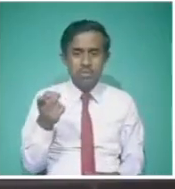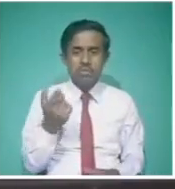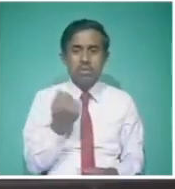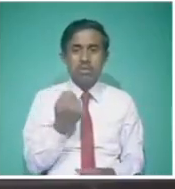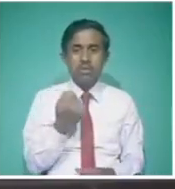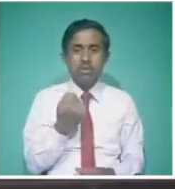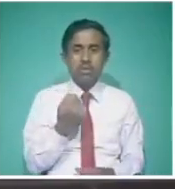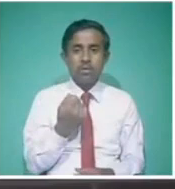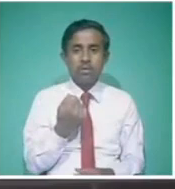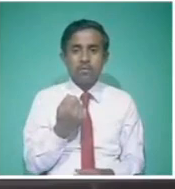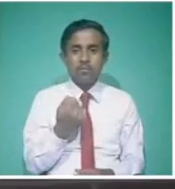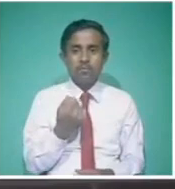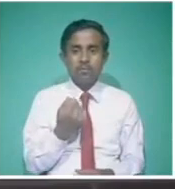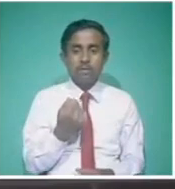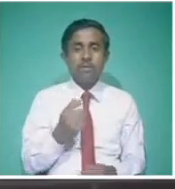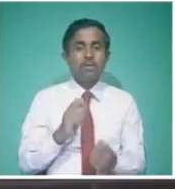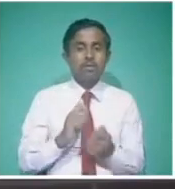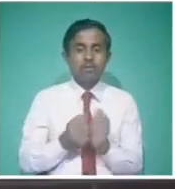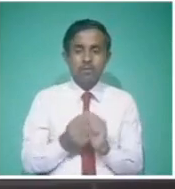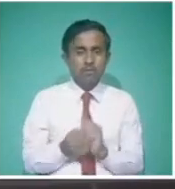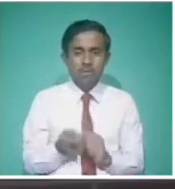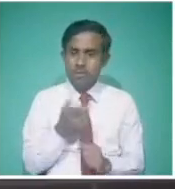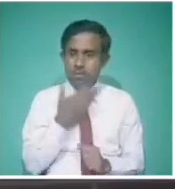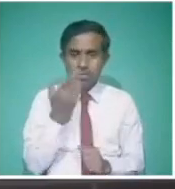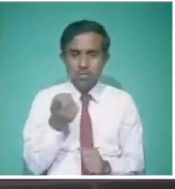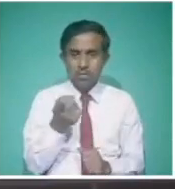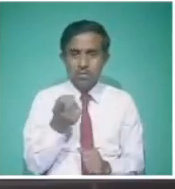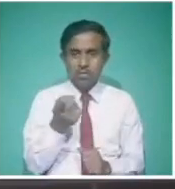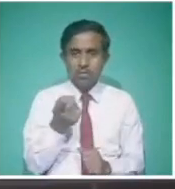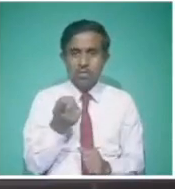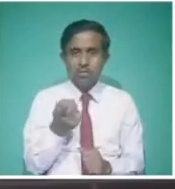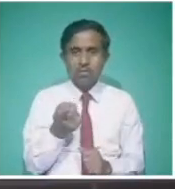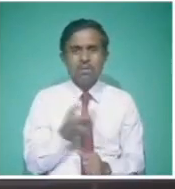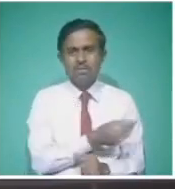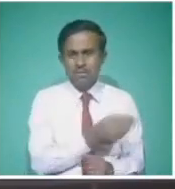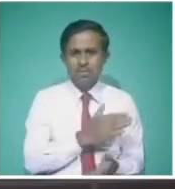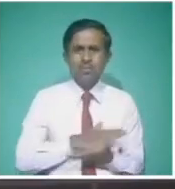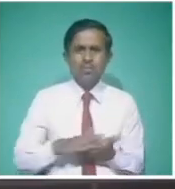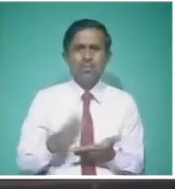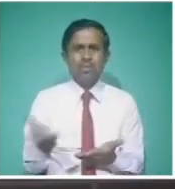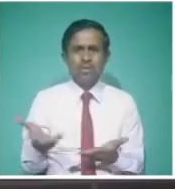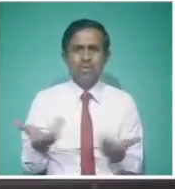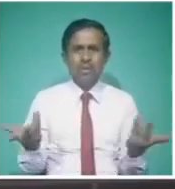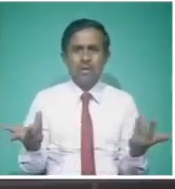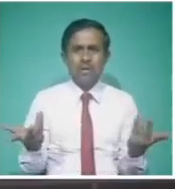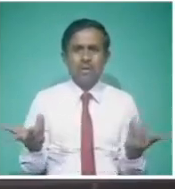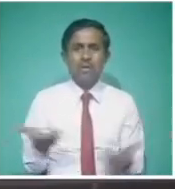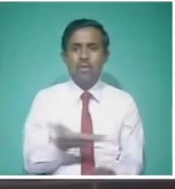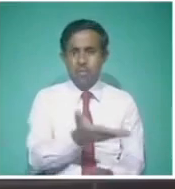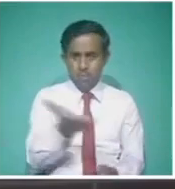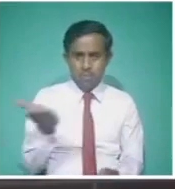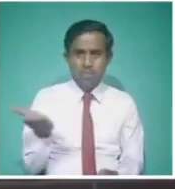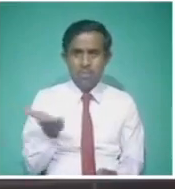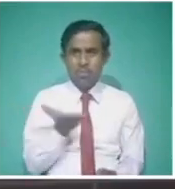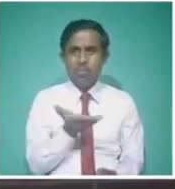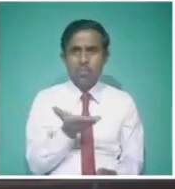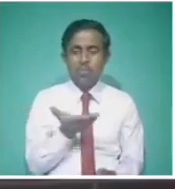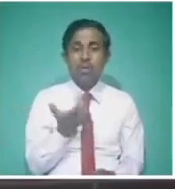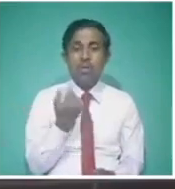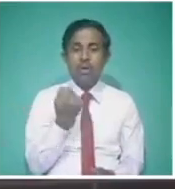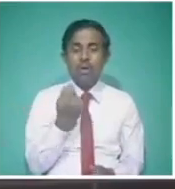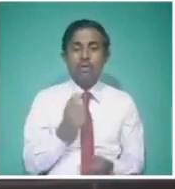ආර්ථික වෙනස්කම් සිදු කරන්න? කිසිසේත්ම ඉඩ දෙන්නේ නැහැ. දැන් මෙතුමන්ලා තමයි ඒ